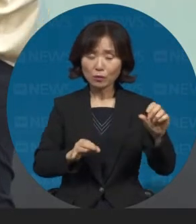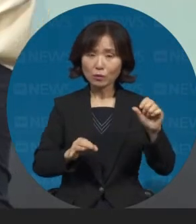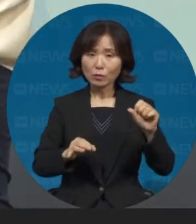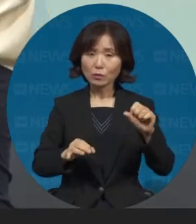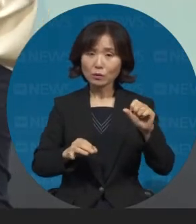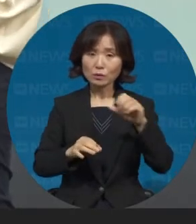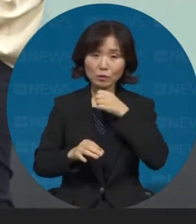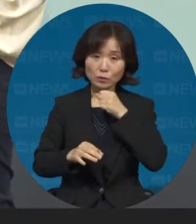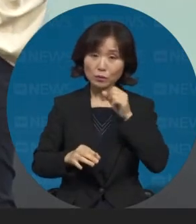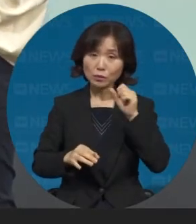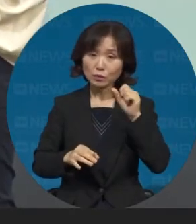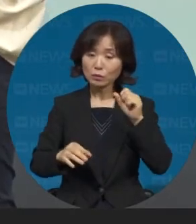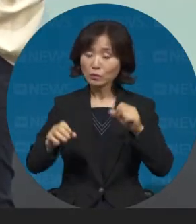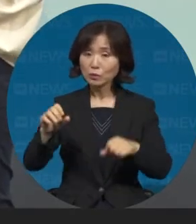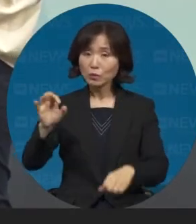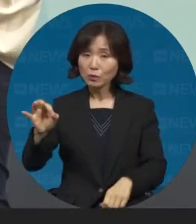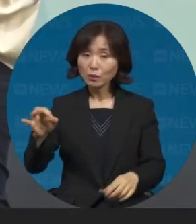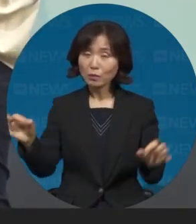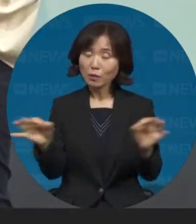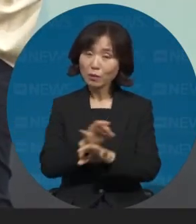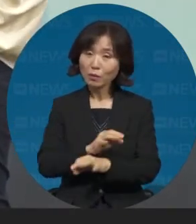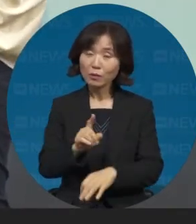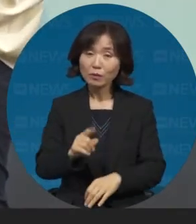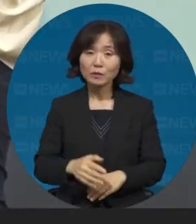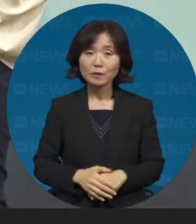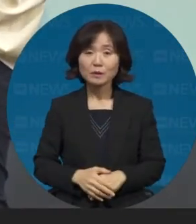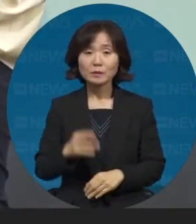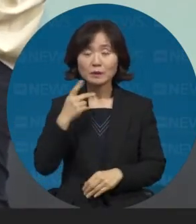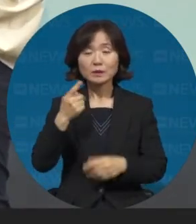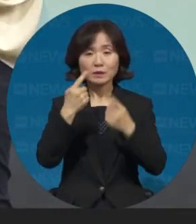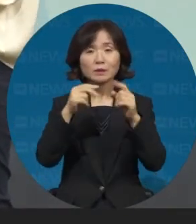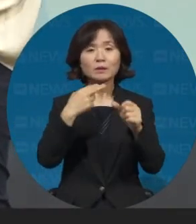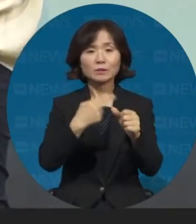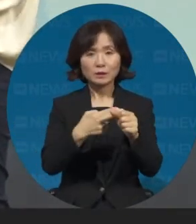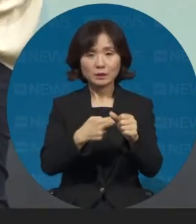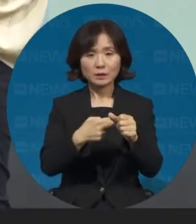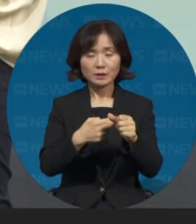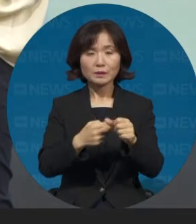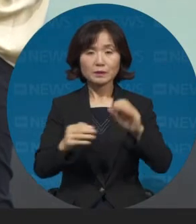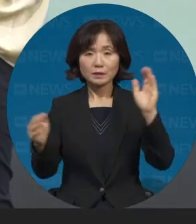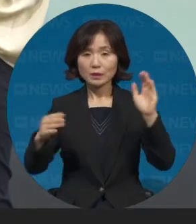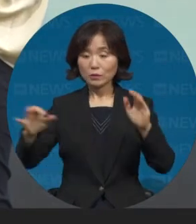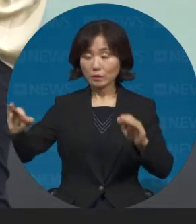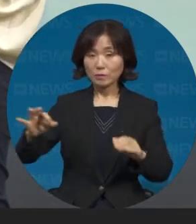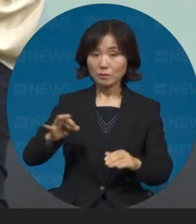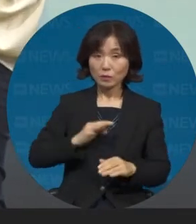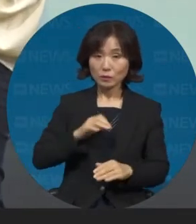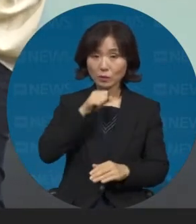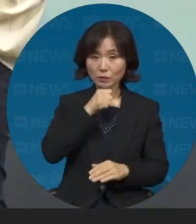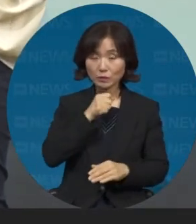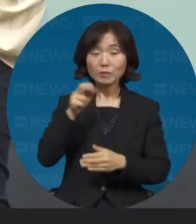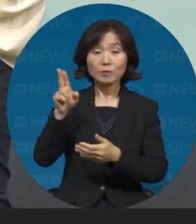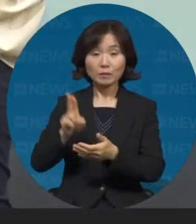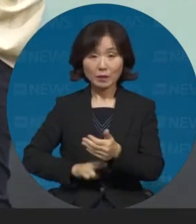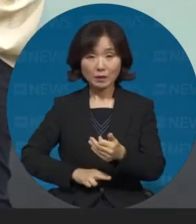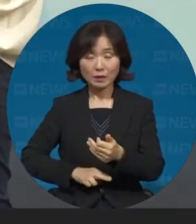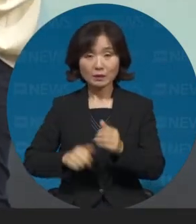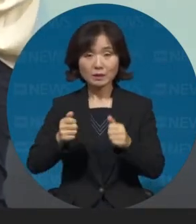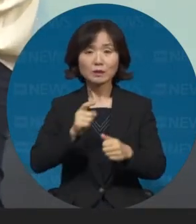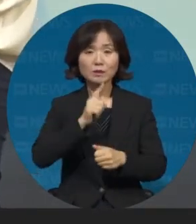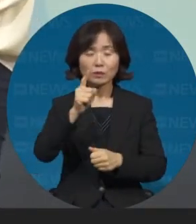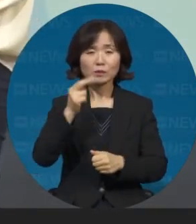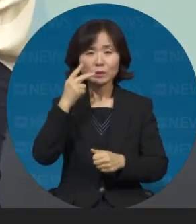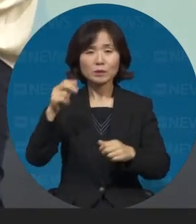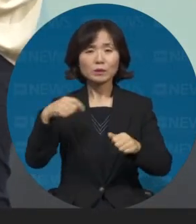맞바꿨다. 이런 일이 생겼습니까? 네, 미국의 한 대학 교수가 학생들에게 돈을 받고 성적을 판 혐의로 기소돼 미국